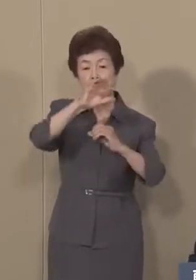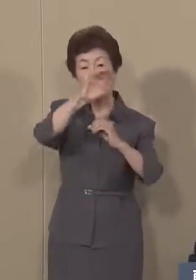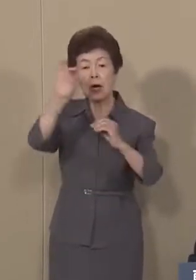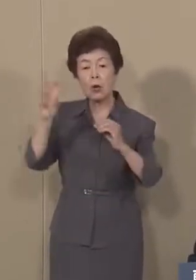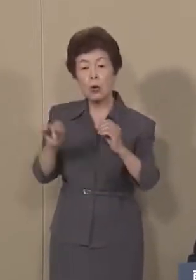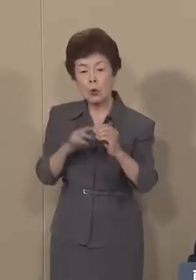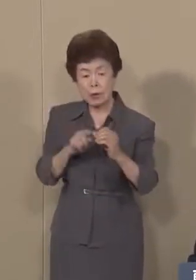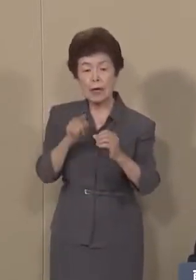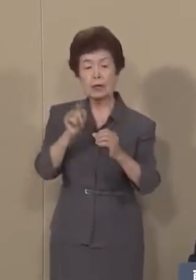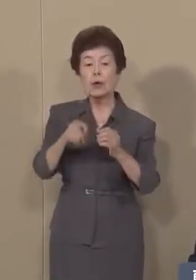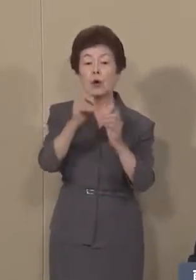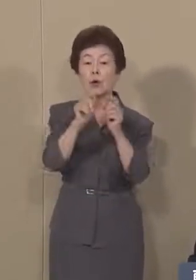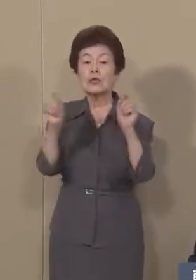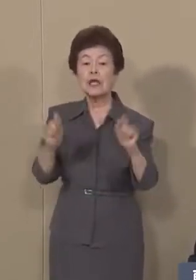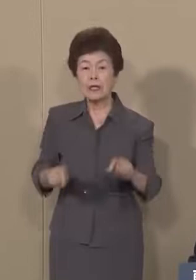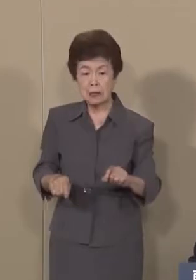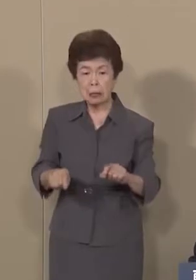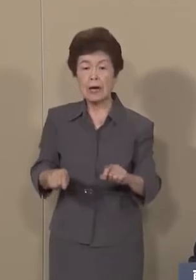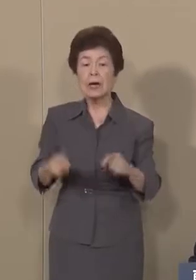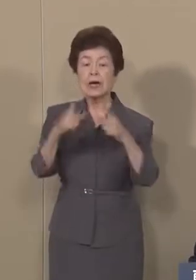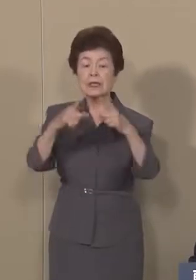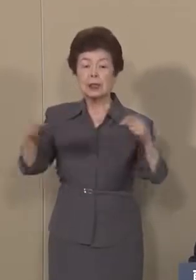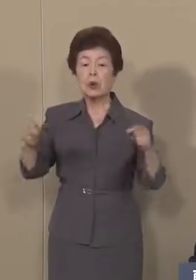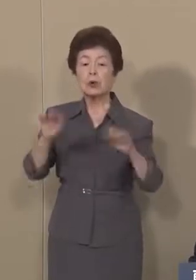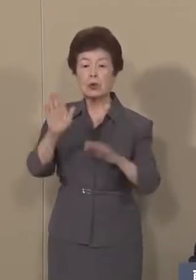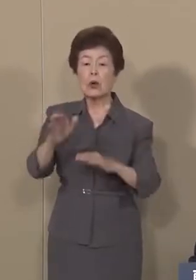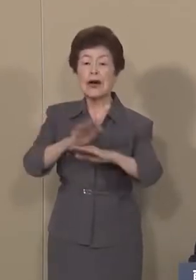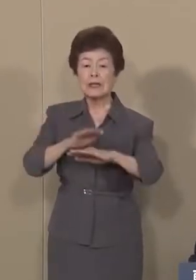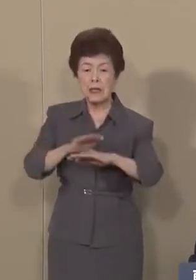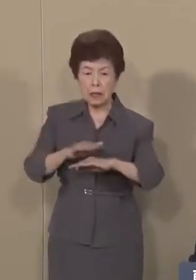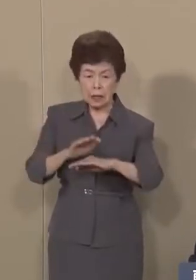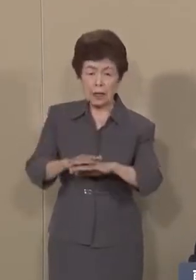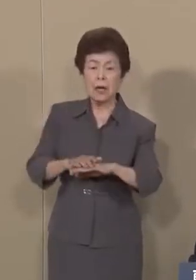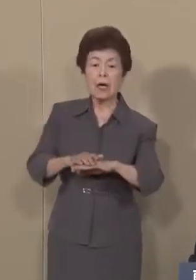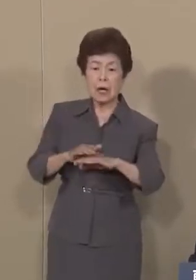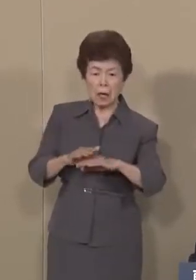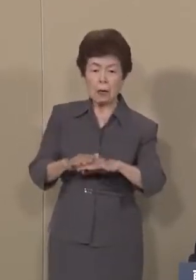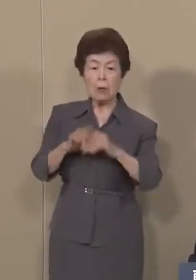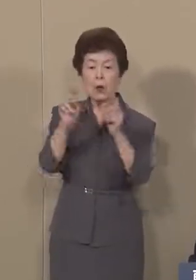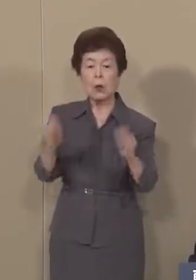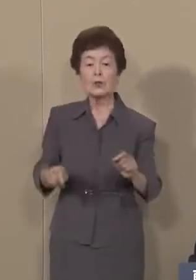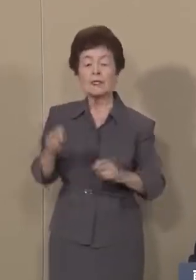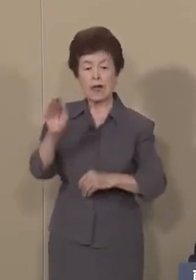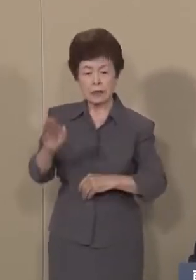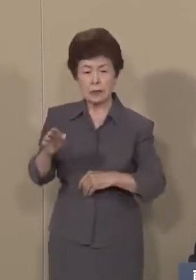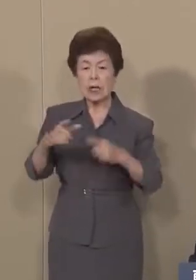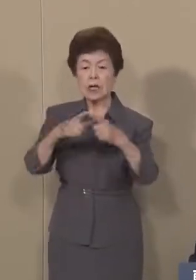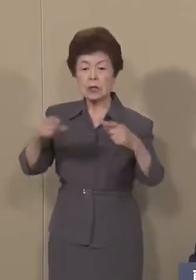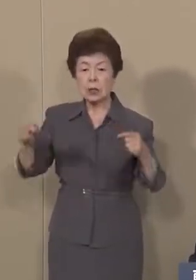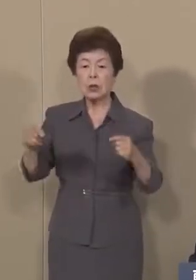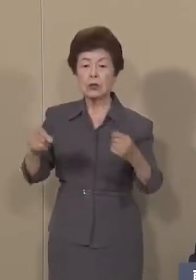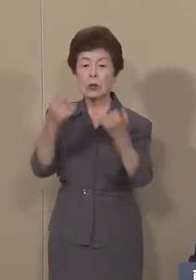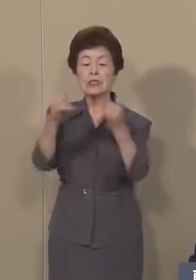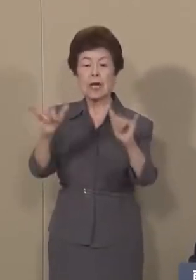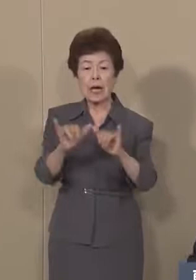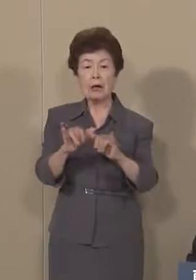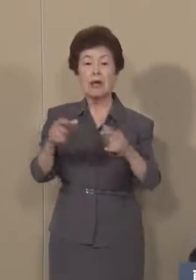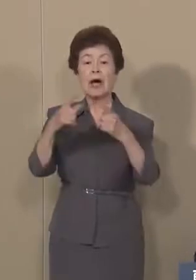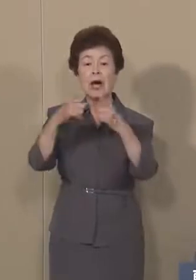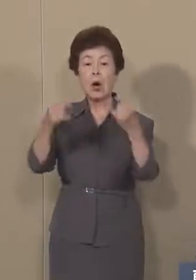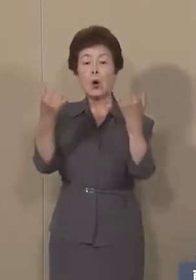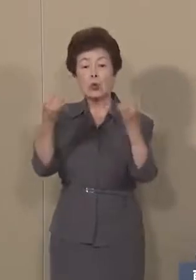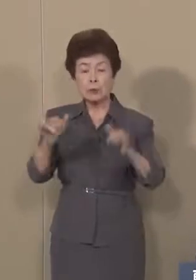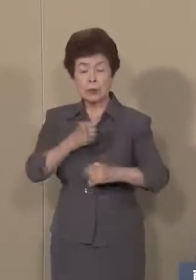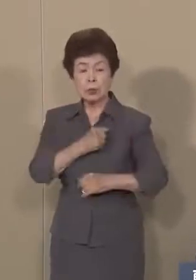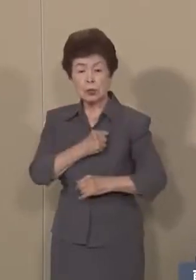これまでの日本社会のあり方が問われています日本社会は国民の命や暮らし人びとの人権